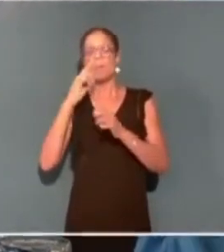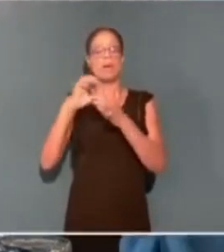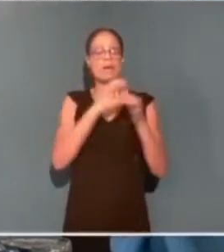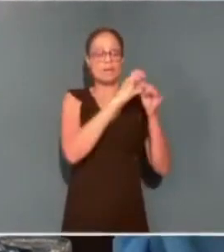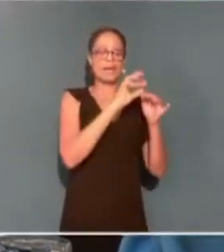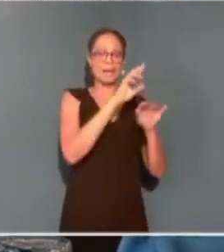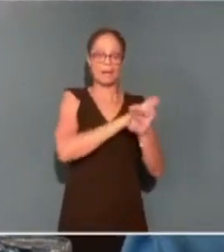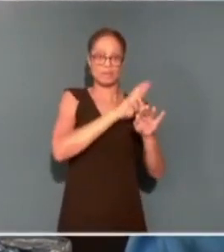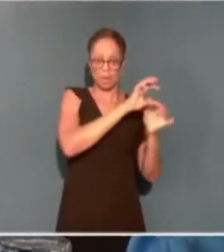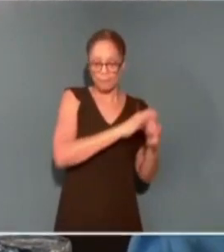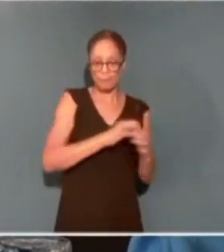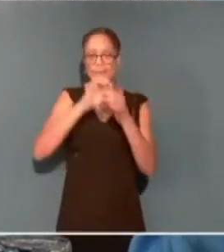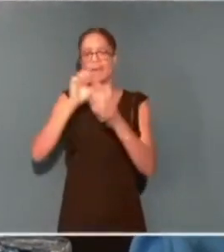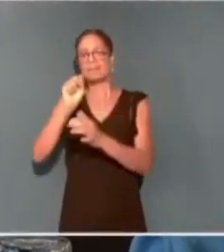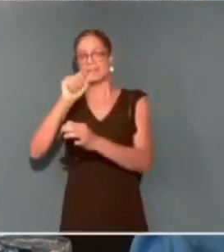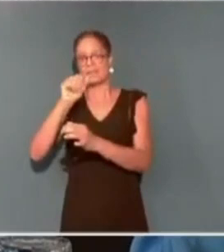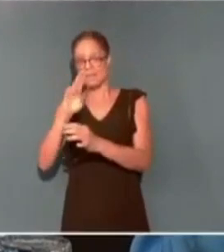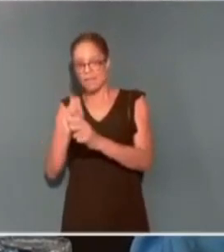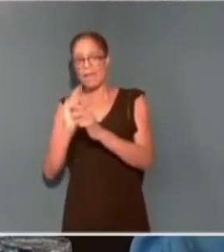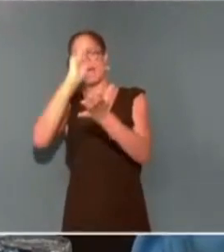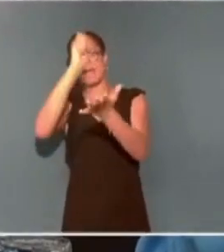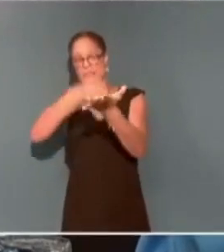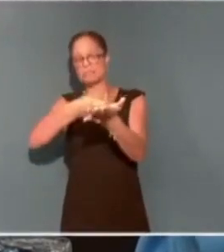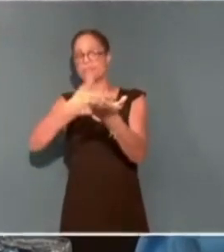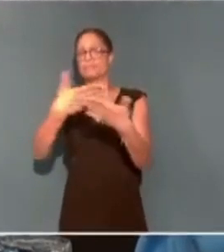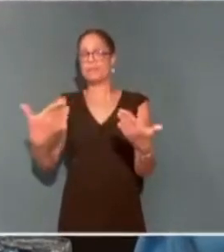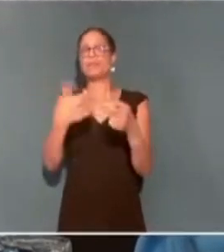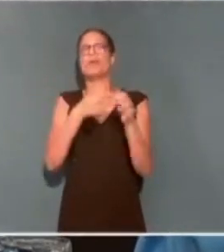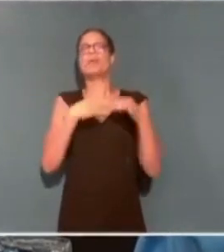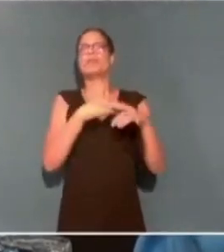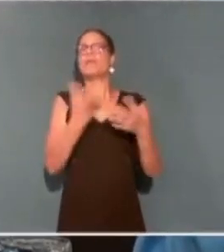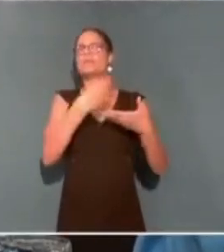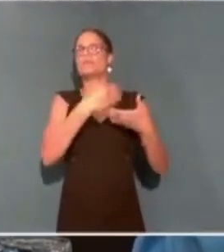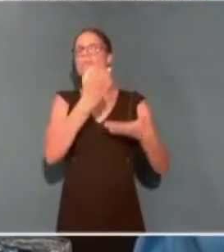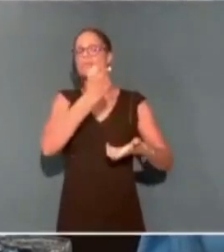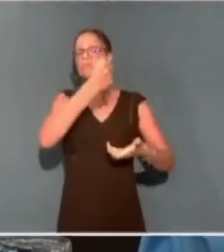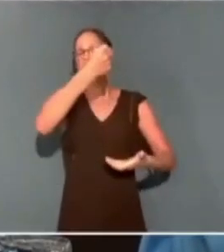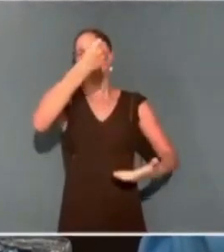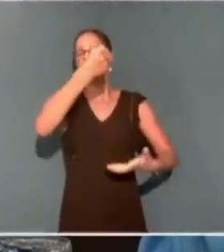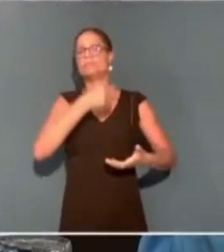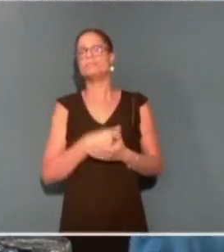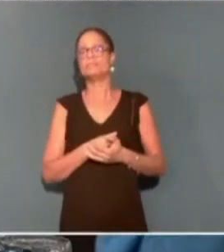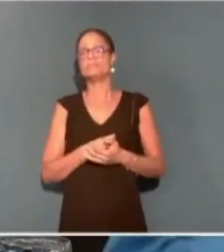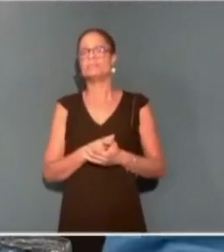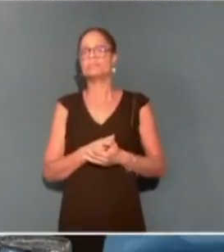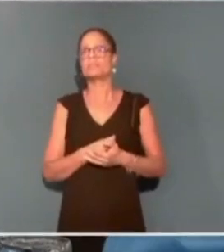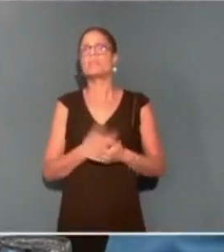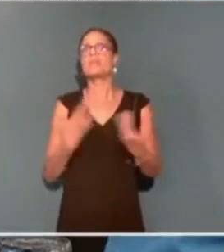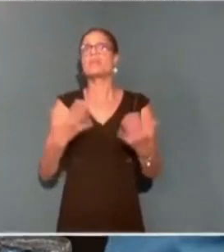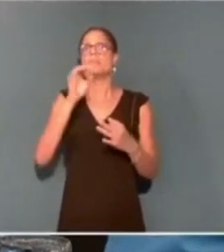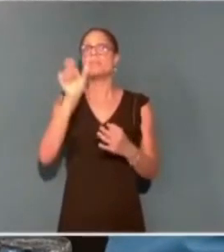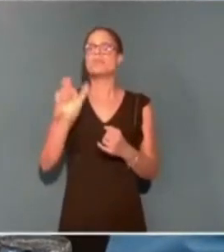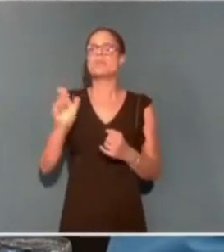et ça avait alimenté la banque de terre. Ça a été repris. Et effectivement, les représentants de la SAFER nous